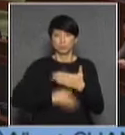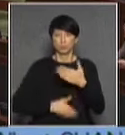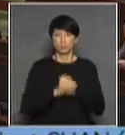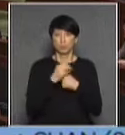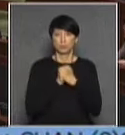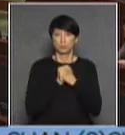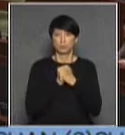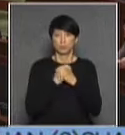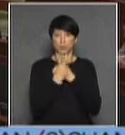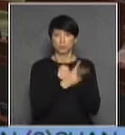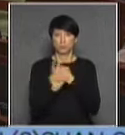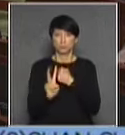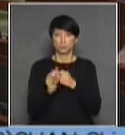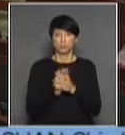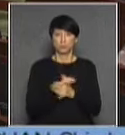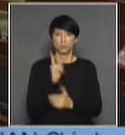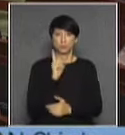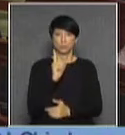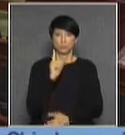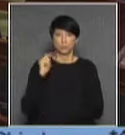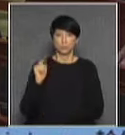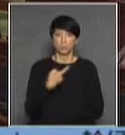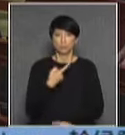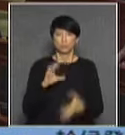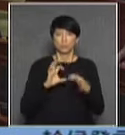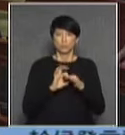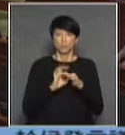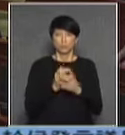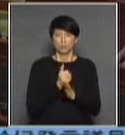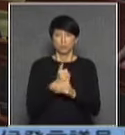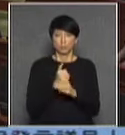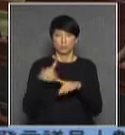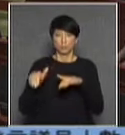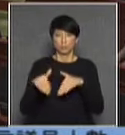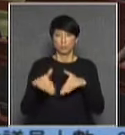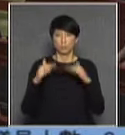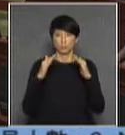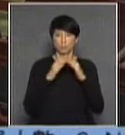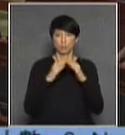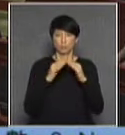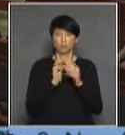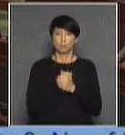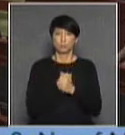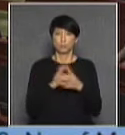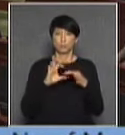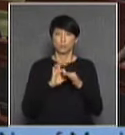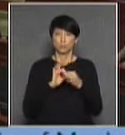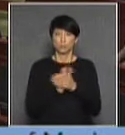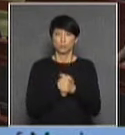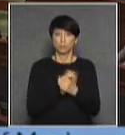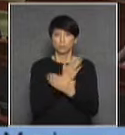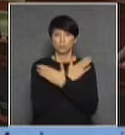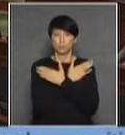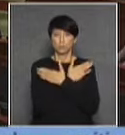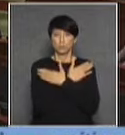目22削减100万，这个涉及到渔农自然护理署就香港爱护动物协会的资